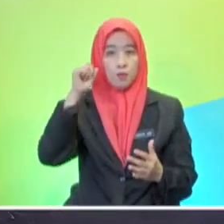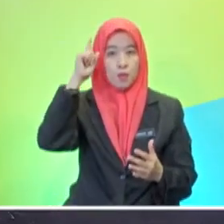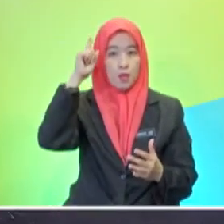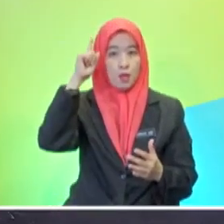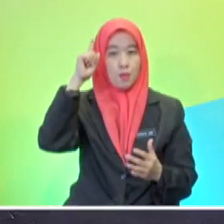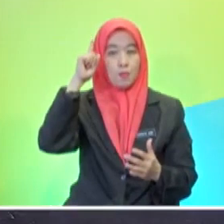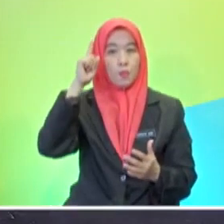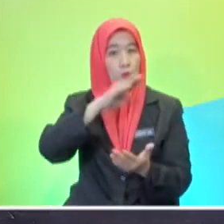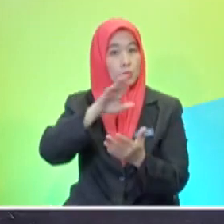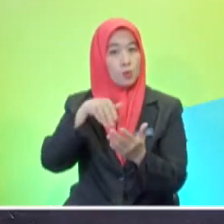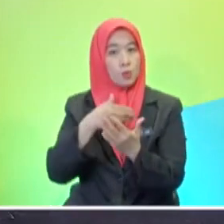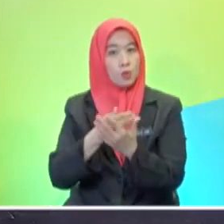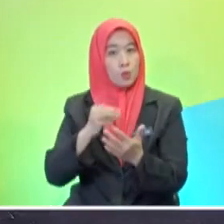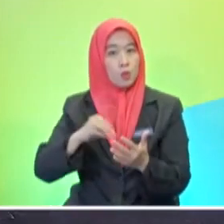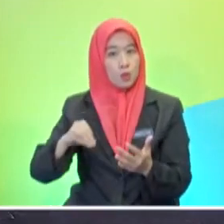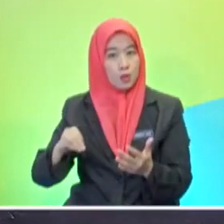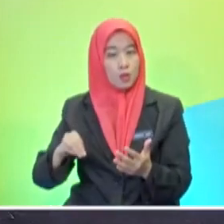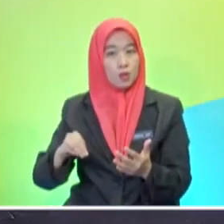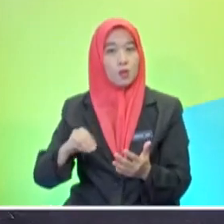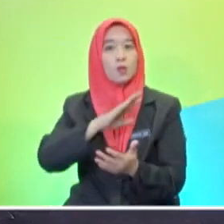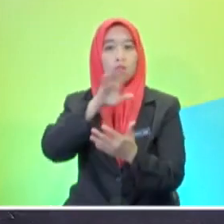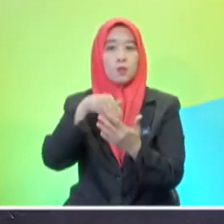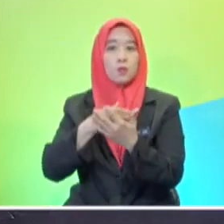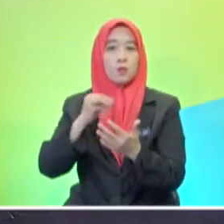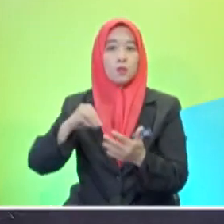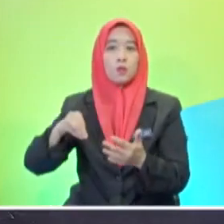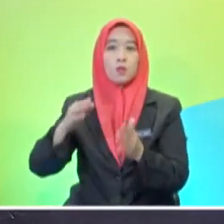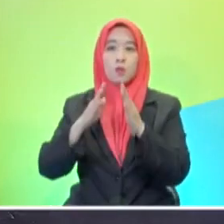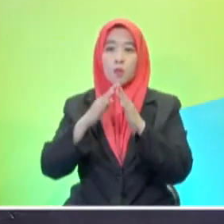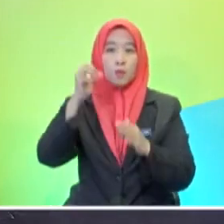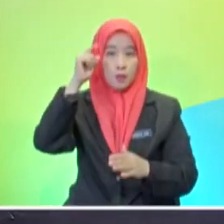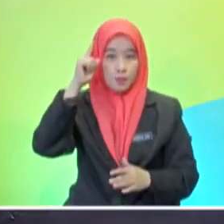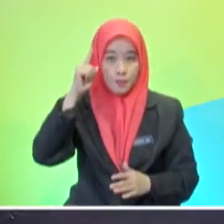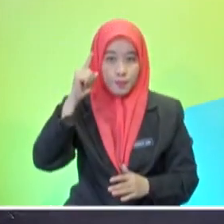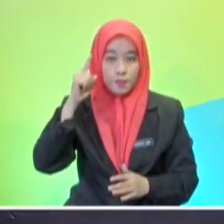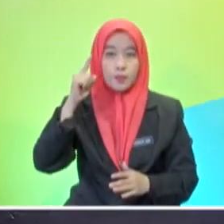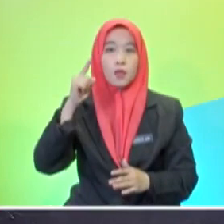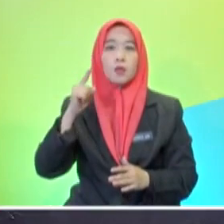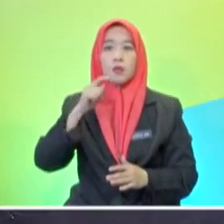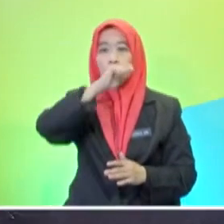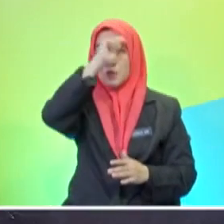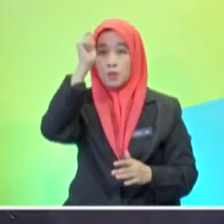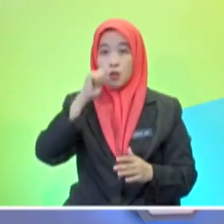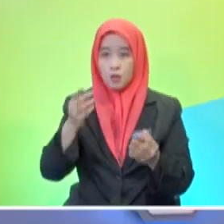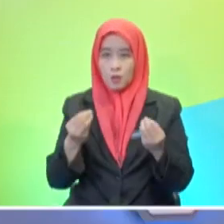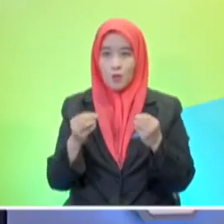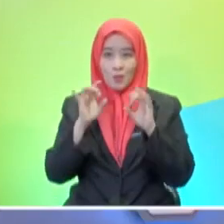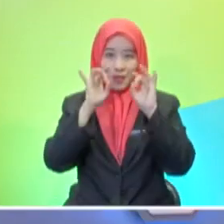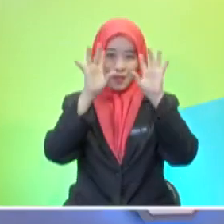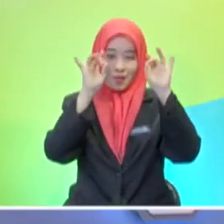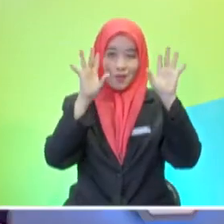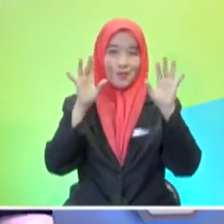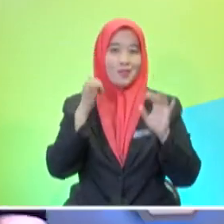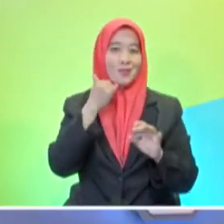dah faham, cikgu nampak murid kat rumah pun dah hangguk faham dah tu. Jadi, cikgu nak tanya. Okay. Nak bintang tak? Saya nak,